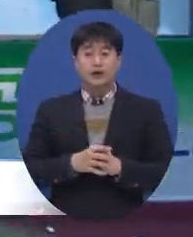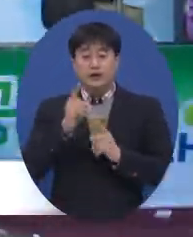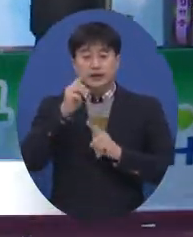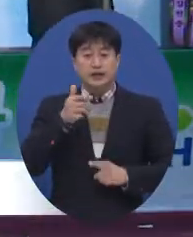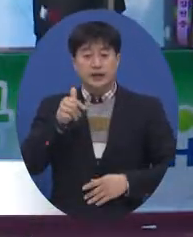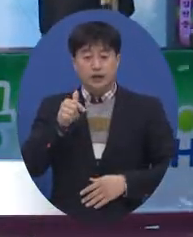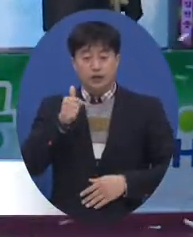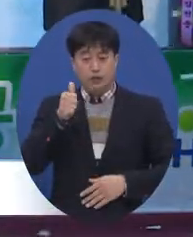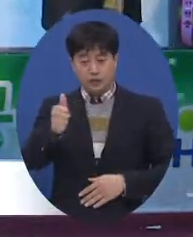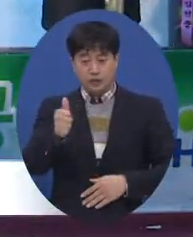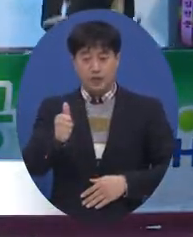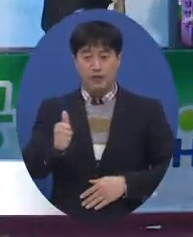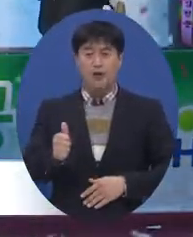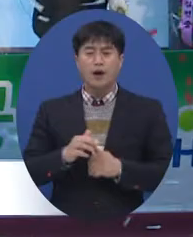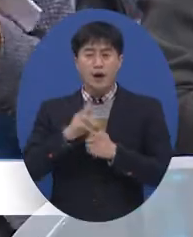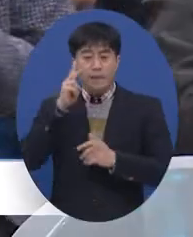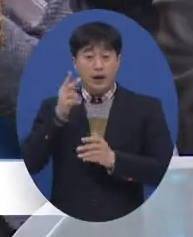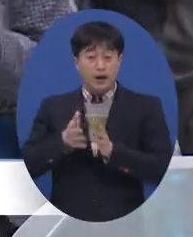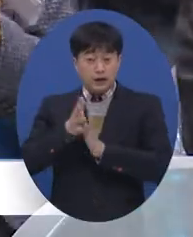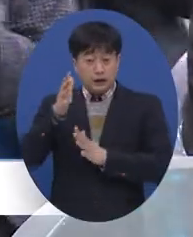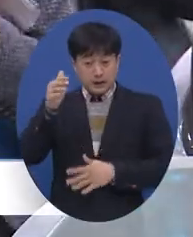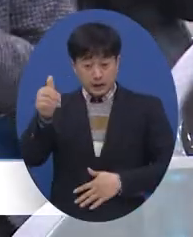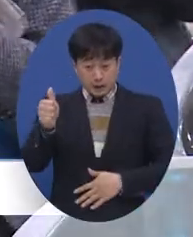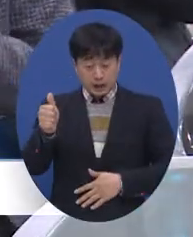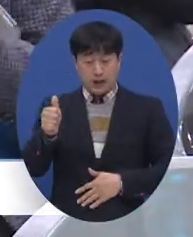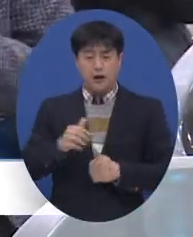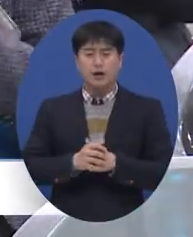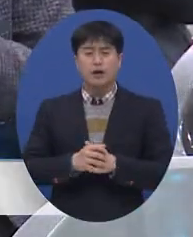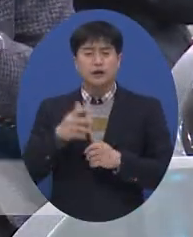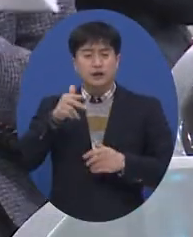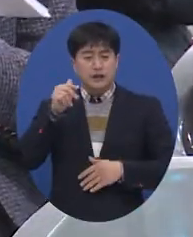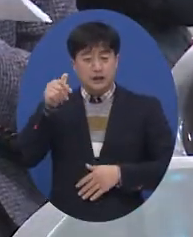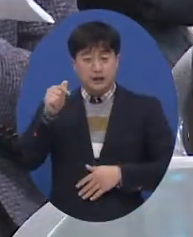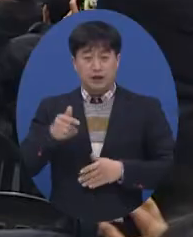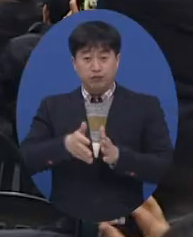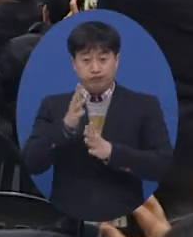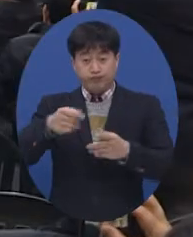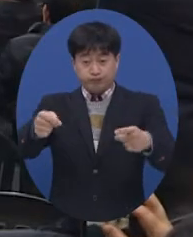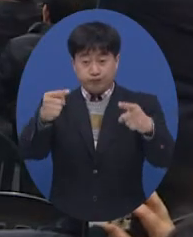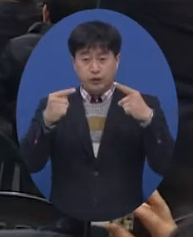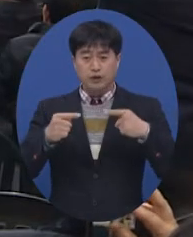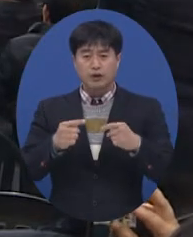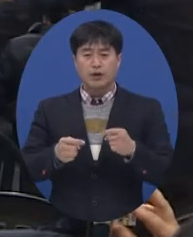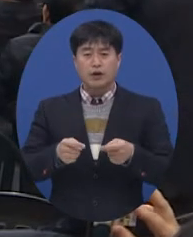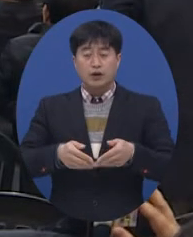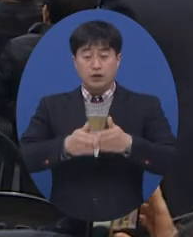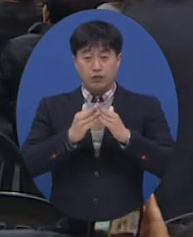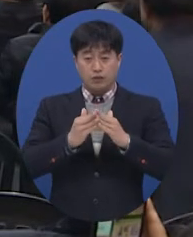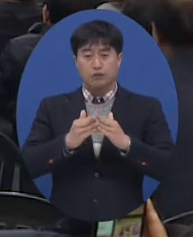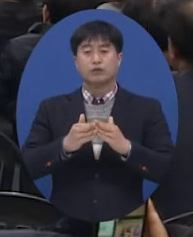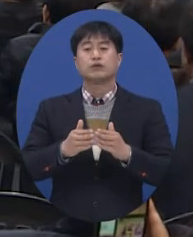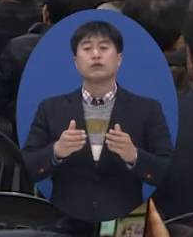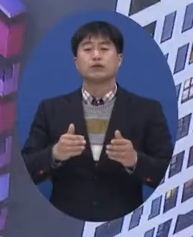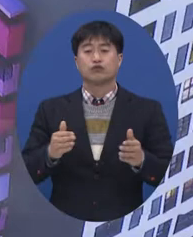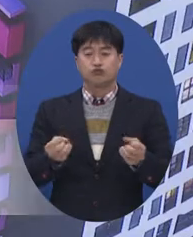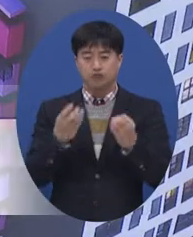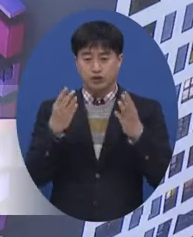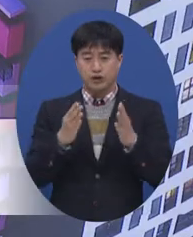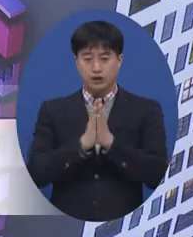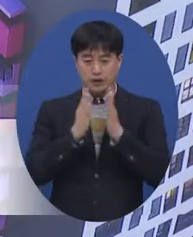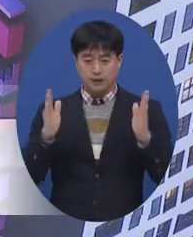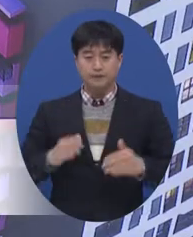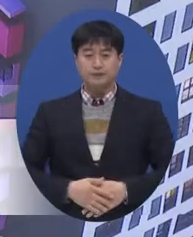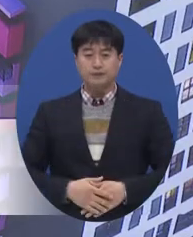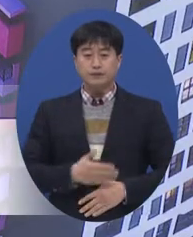장관, 박양우 문화체육관광부 장관, 장덕천 부천시장 등이 참석한 가운데 기공식이 개최됐습니다.